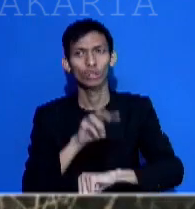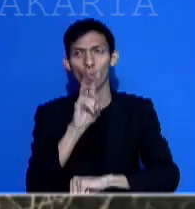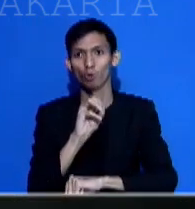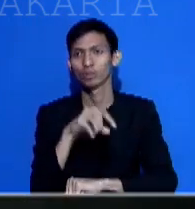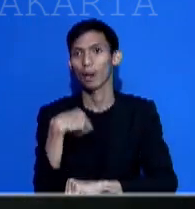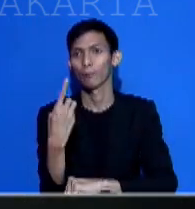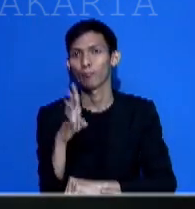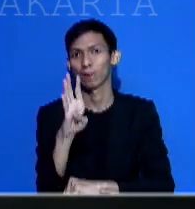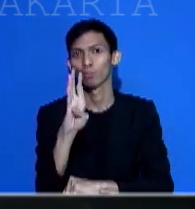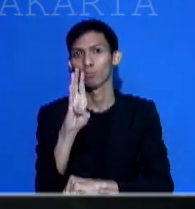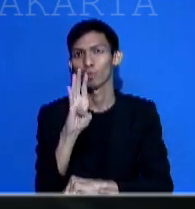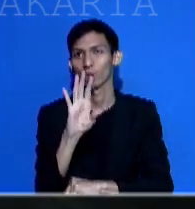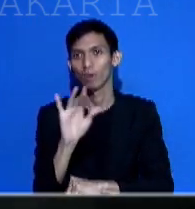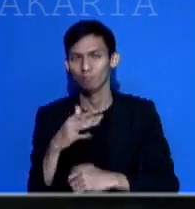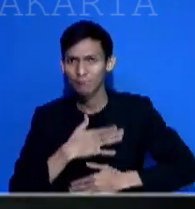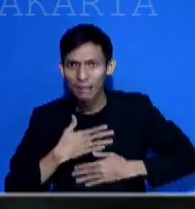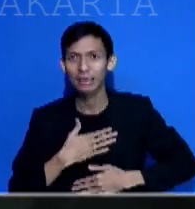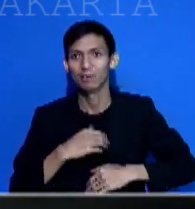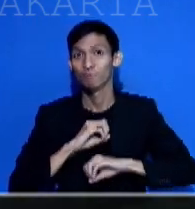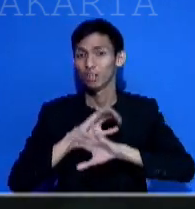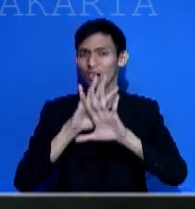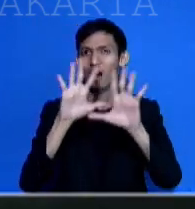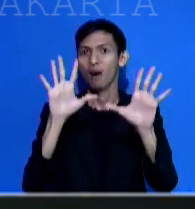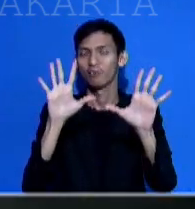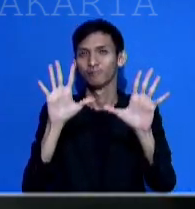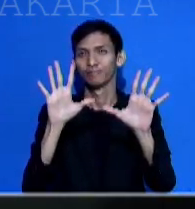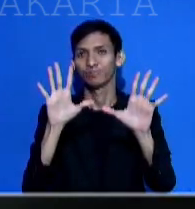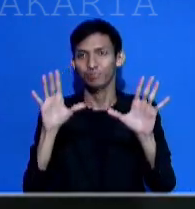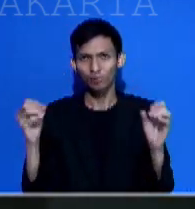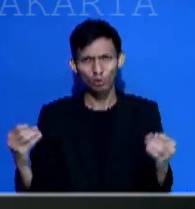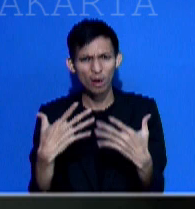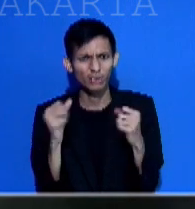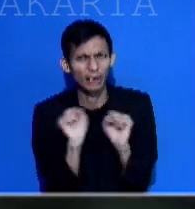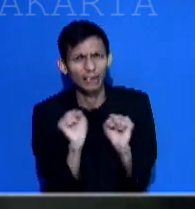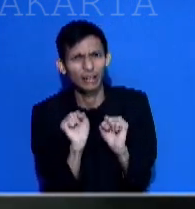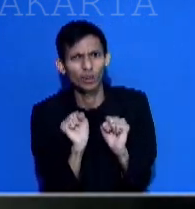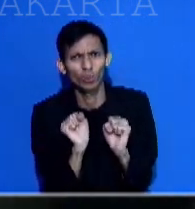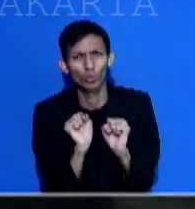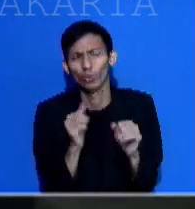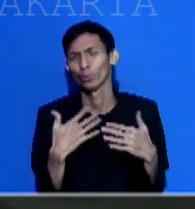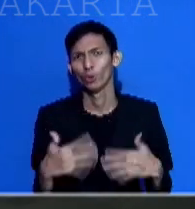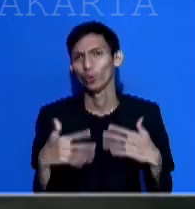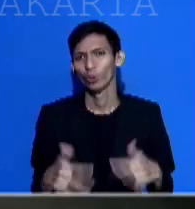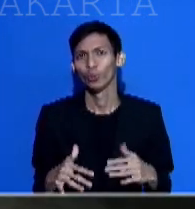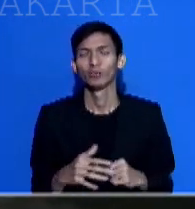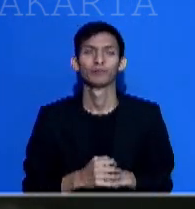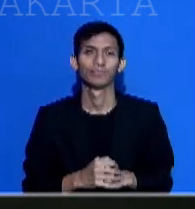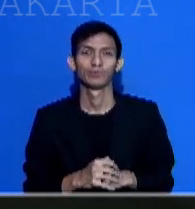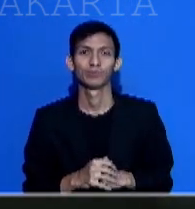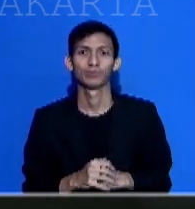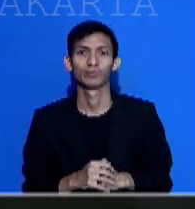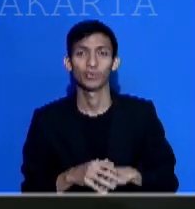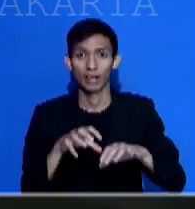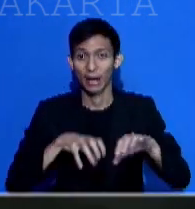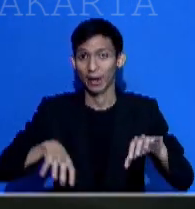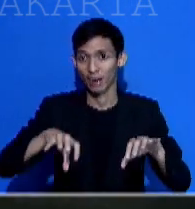menit untuk menikmati pemandangan yang syahdu dengan hembusan angin yang menyejukkan hati. Oh iya, meski di setiap posnya ada